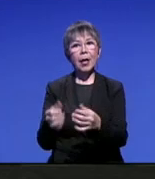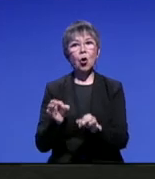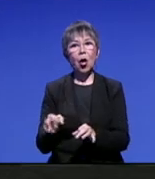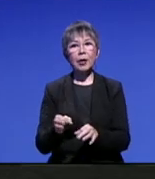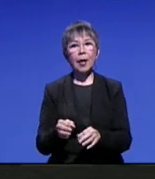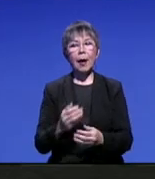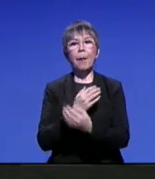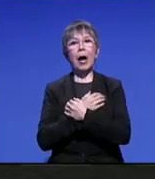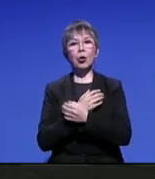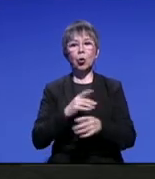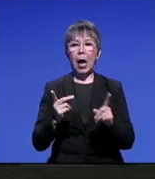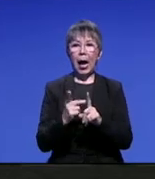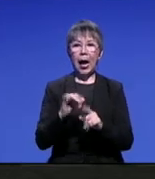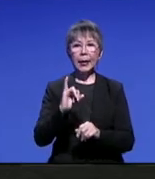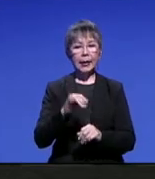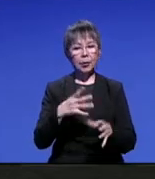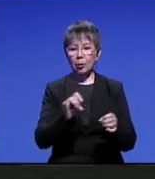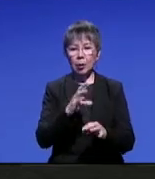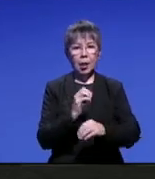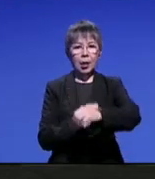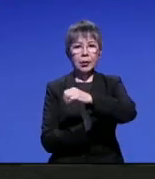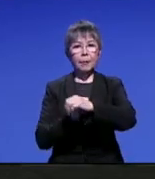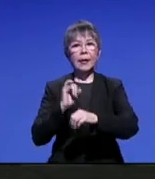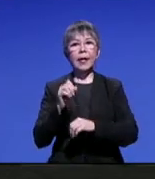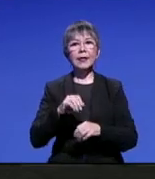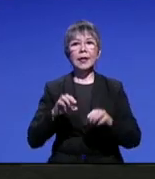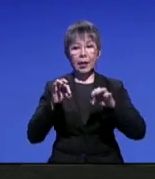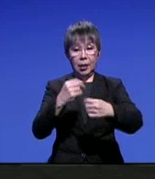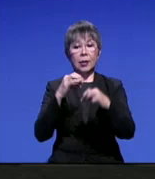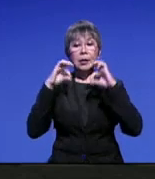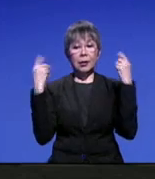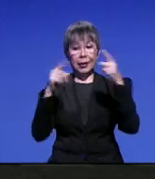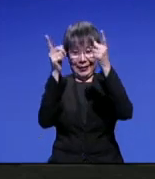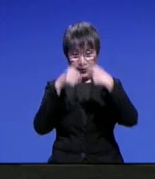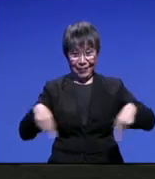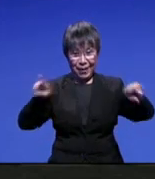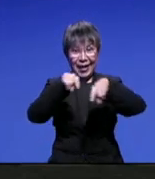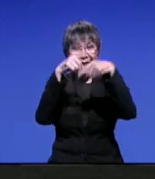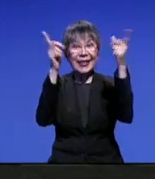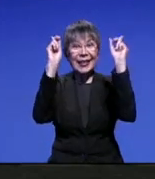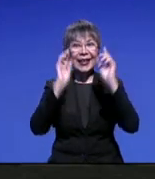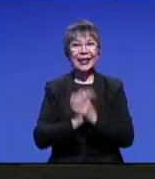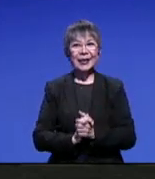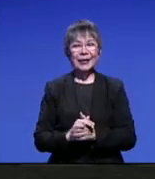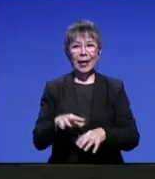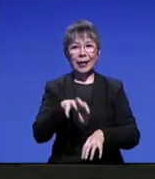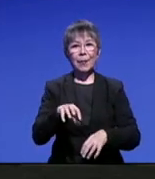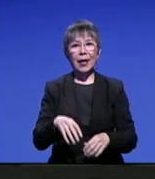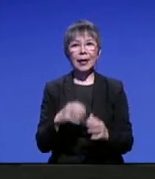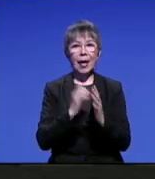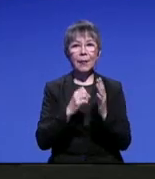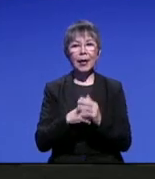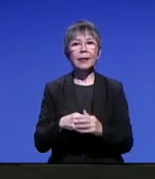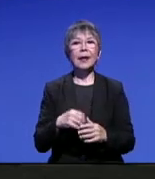Patung Pemuda, Bundaran HI, kemudian Jembatan Semanggi, kawasan Taman Makam Pahlawan Kalibata, dan Taman Kelapa